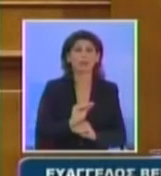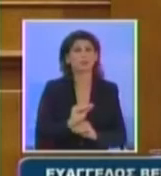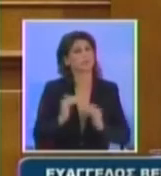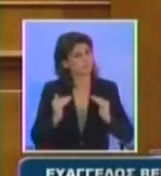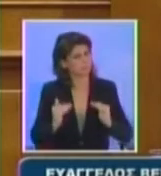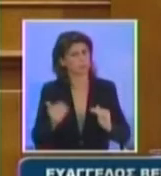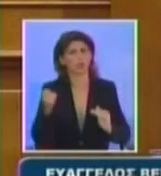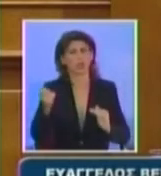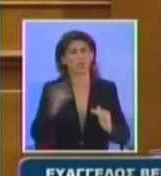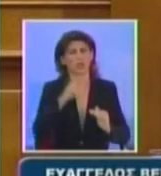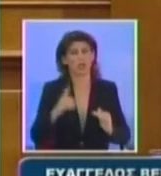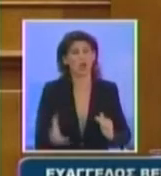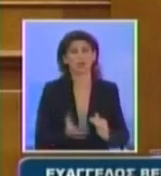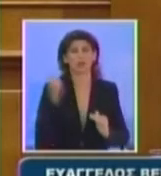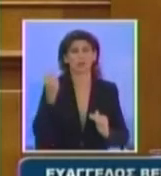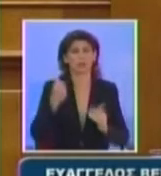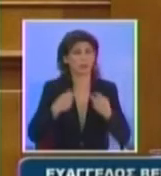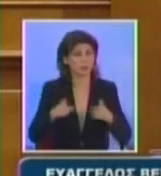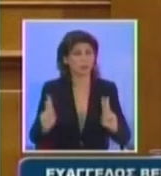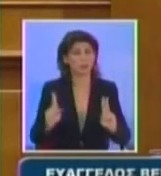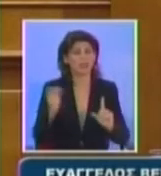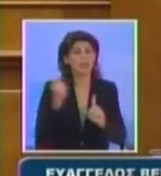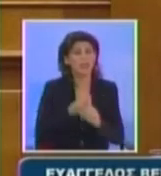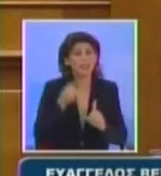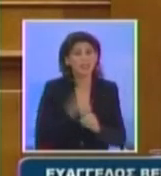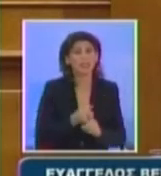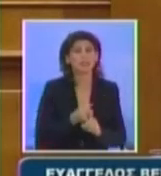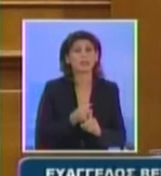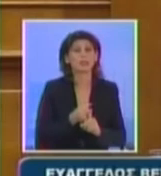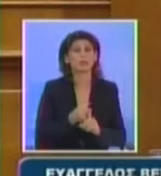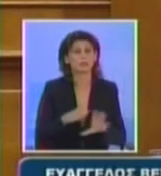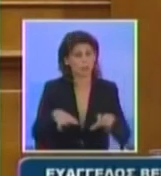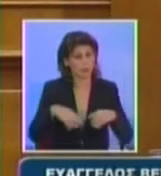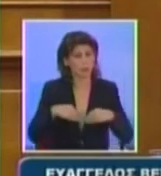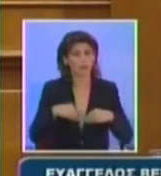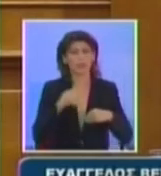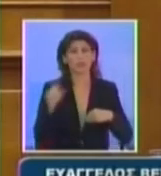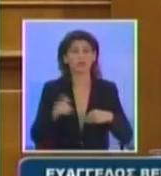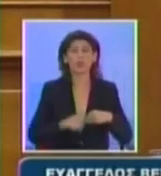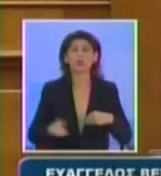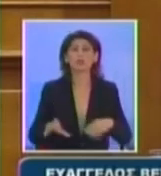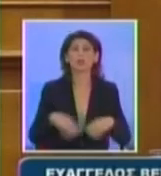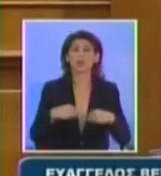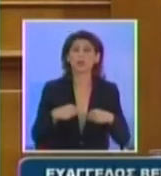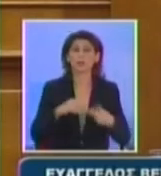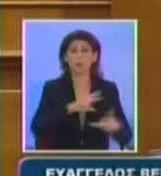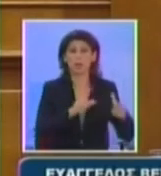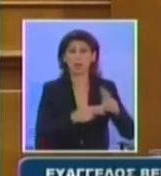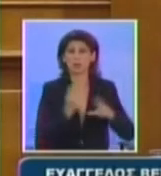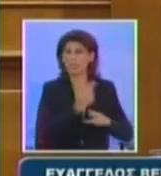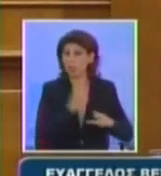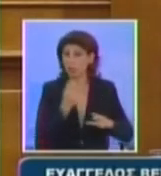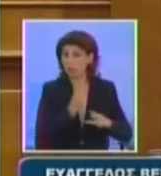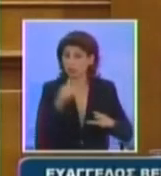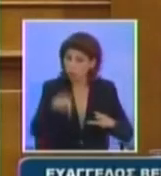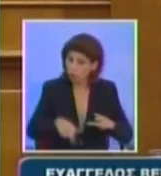βιώσιμο και μας επιτρέπει να διεκδικήσουμε την αποδοχή της βιωσιμότητας από την παγκόσμια κοινότητα